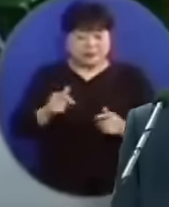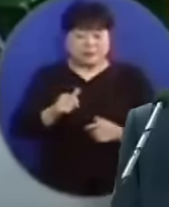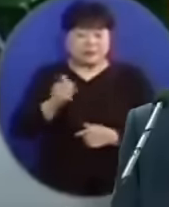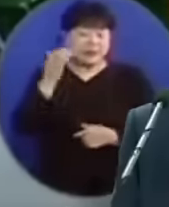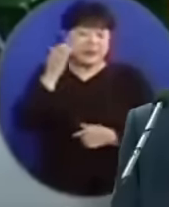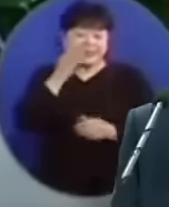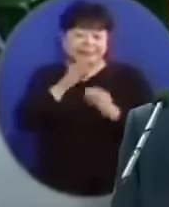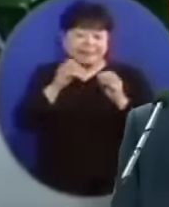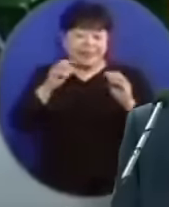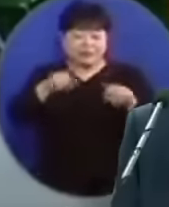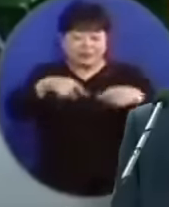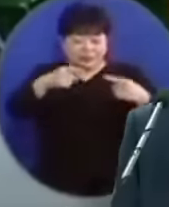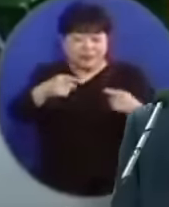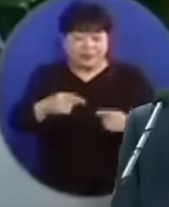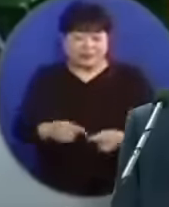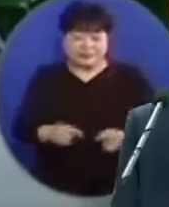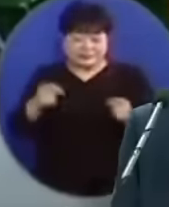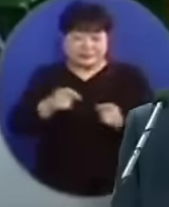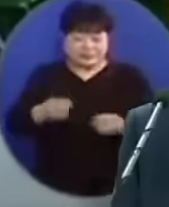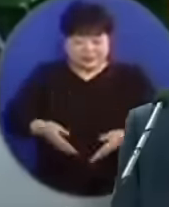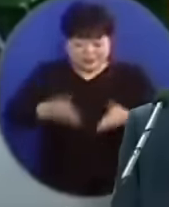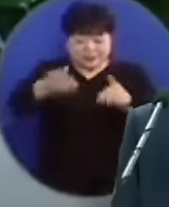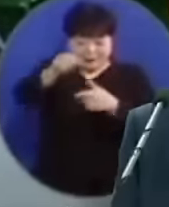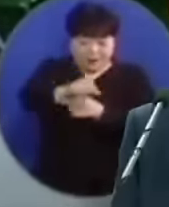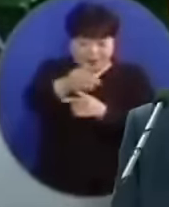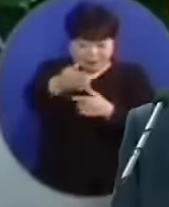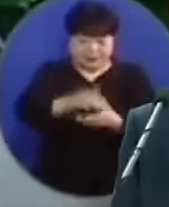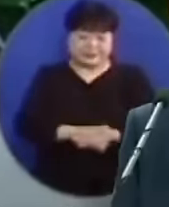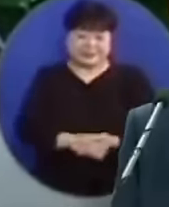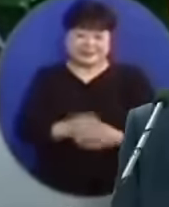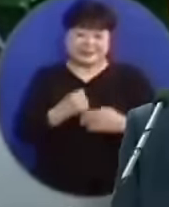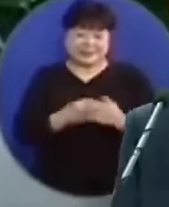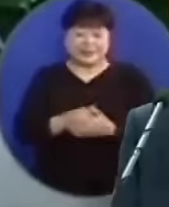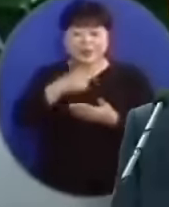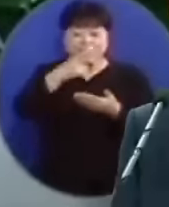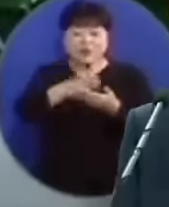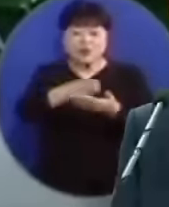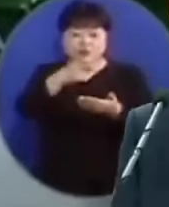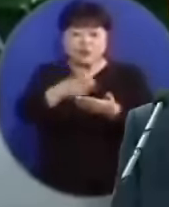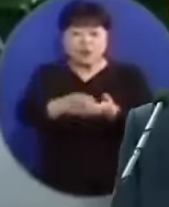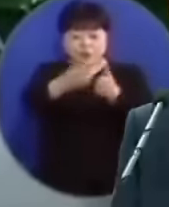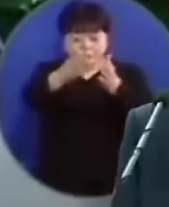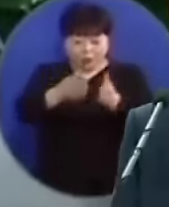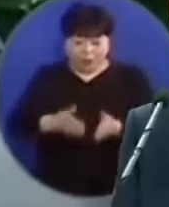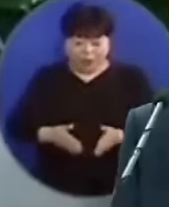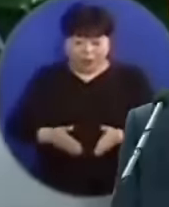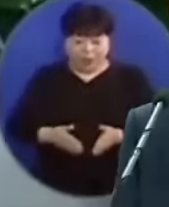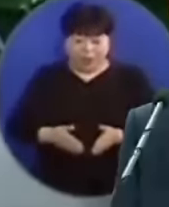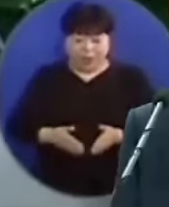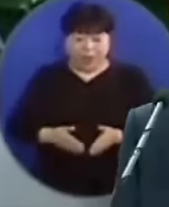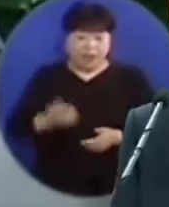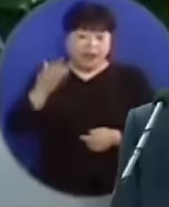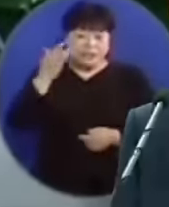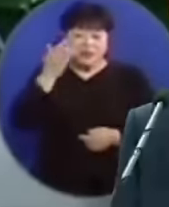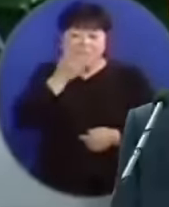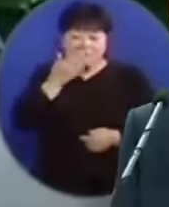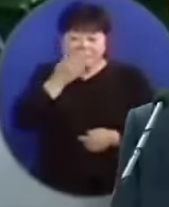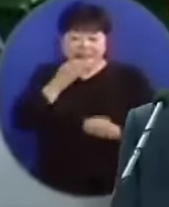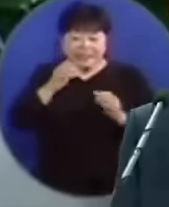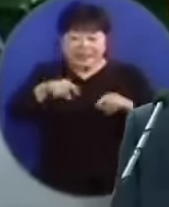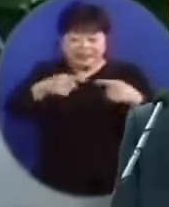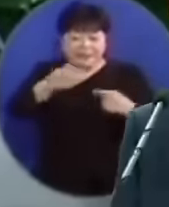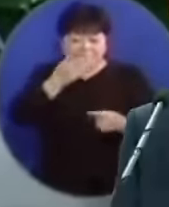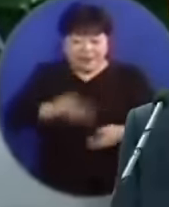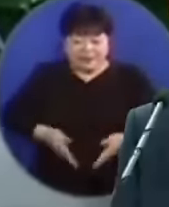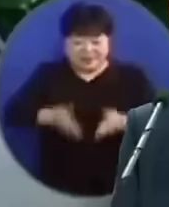땅으로 들어가는 첩경을 허락해 주신 것입니다. 그렇기 때문에 율법을 통해서 우리는 적과 꿀이 흐르는 땅에 들어갈 수